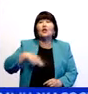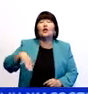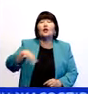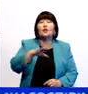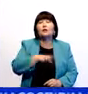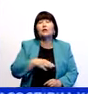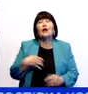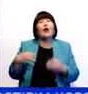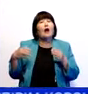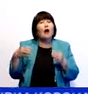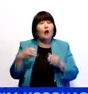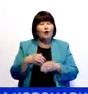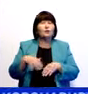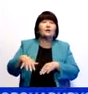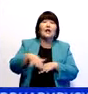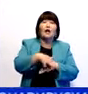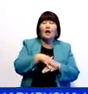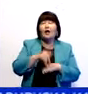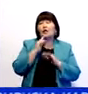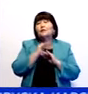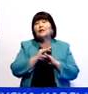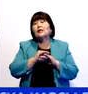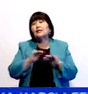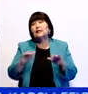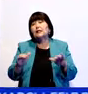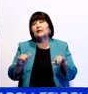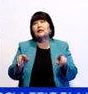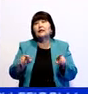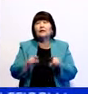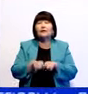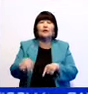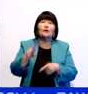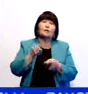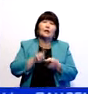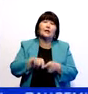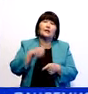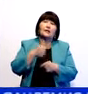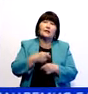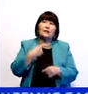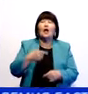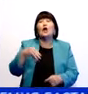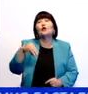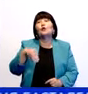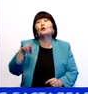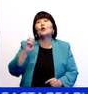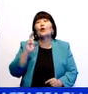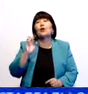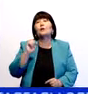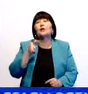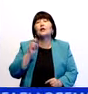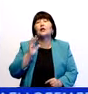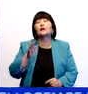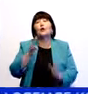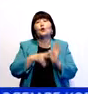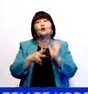еліміздің ауыз біршілігі, халқымыздың тыныштығы бейбітшіліктің арқасы түсінеді. Тілеуберген Тобабергенов биыл 90-ның